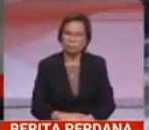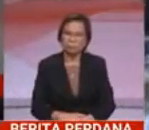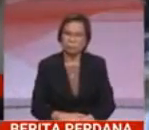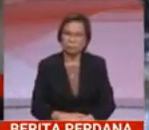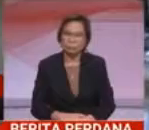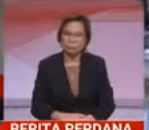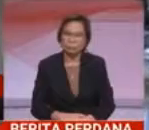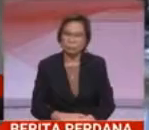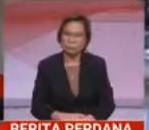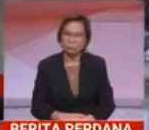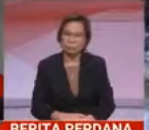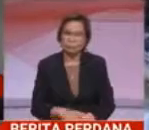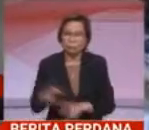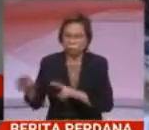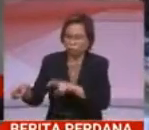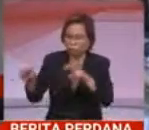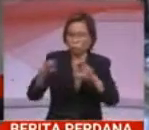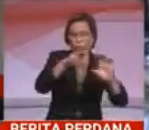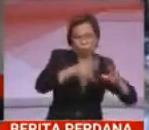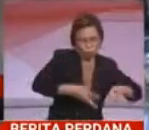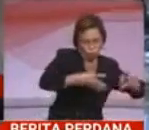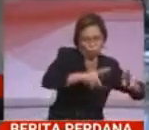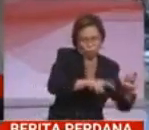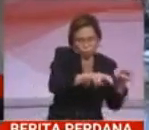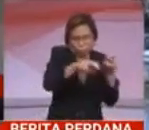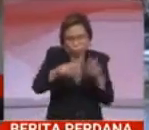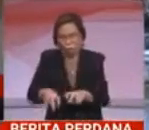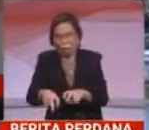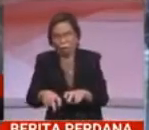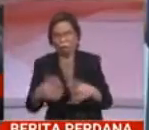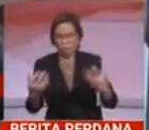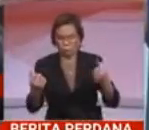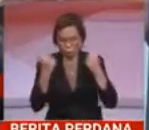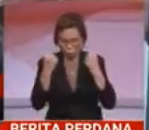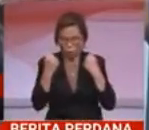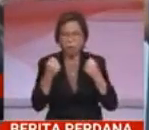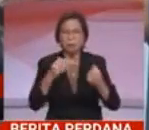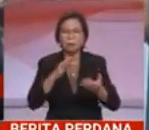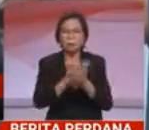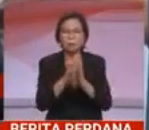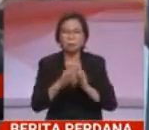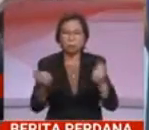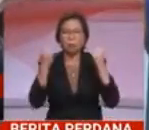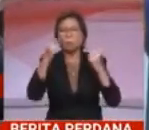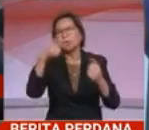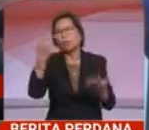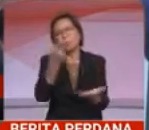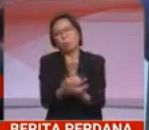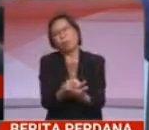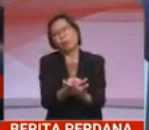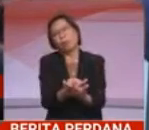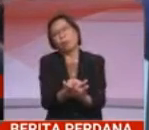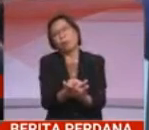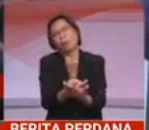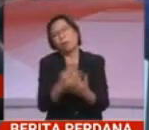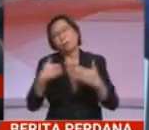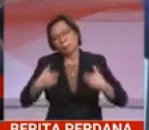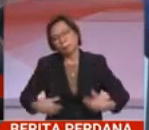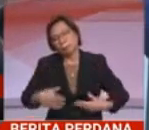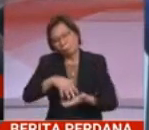transfer semua dari wheelchair, belajar balik kekuatan dengan sebab kita kalau lama baring, badan cepat